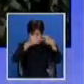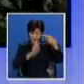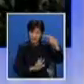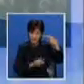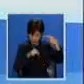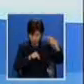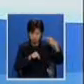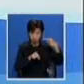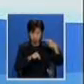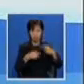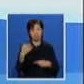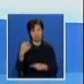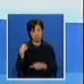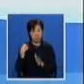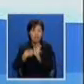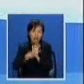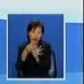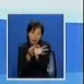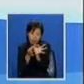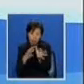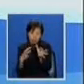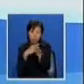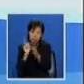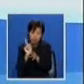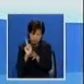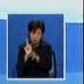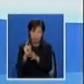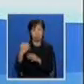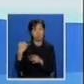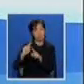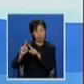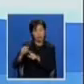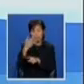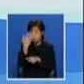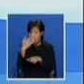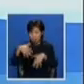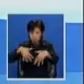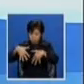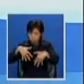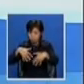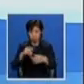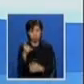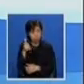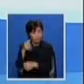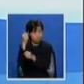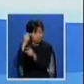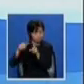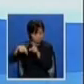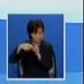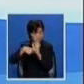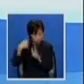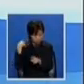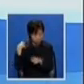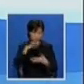ำหรับพี่น้องประชาชนที่เดือดร้อนและมาชุมนุมด้วยเหตุผลที่มีเหตุมีผลจริงๆนะครับเพราะฉะนั้นก็น่าจะปล่อย